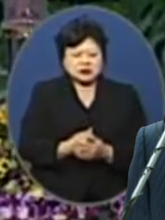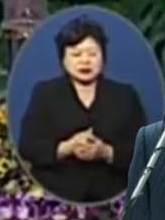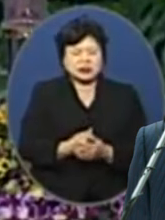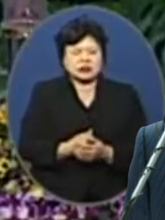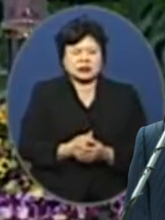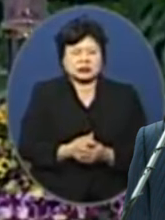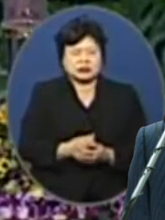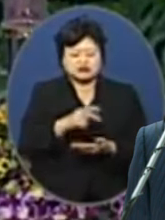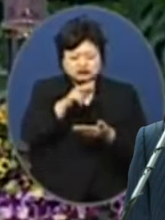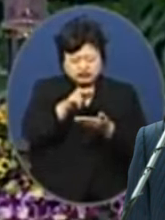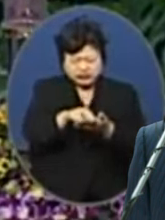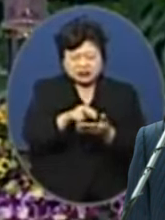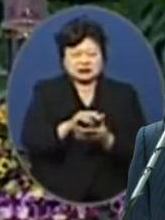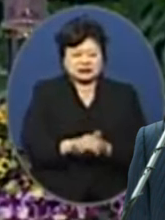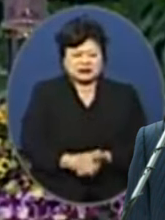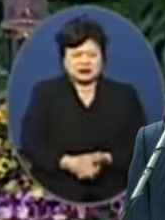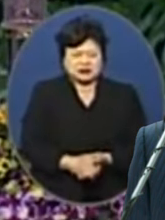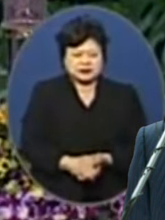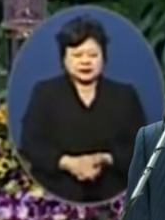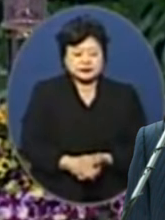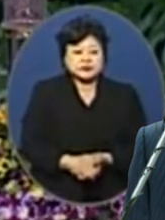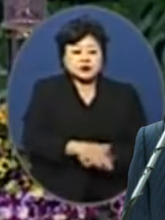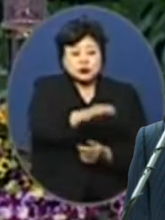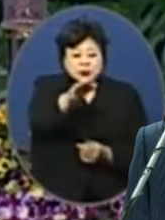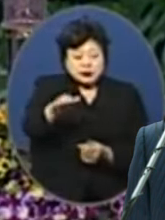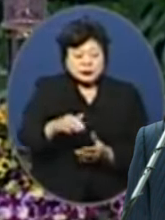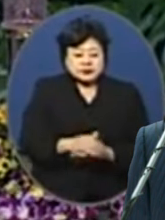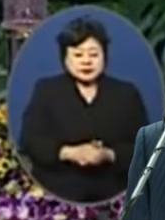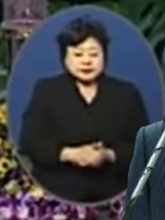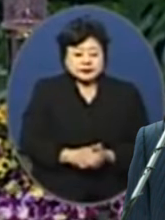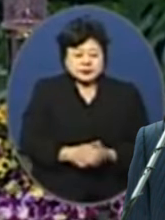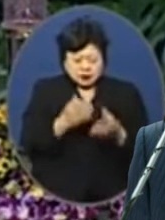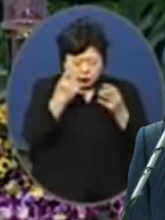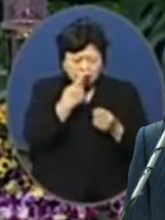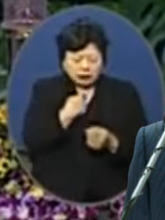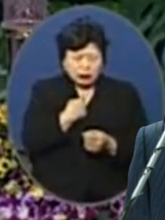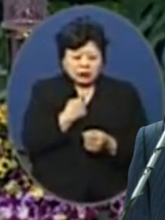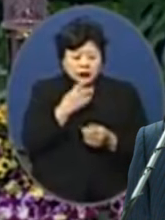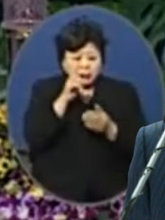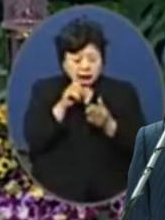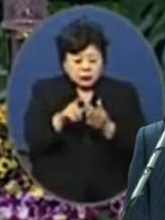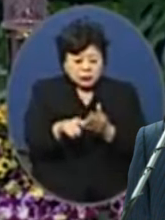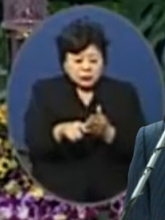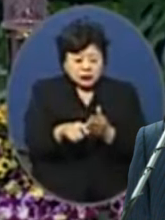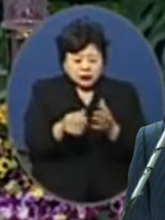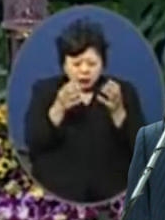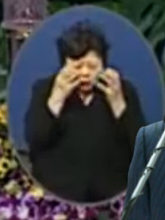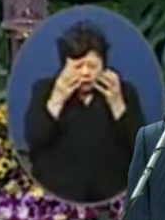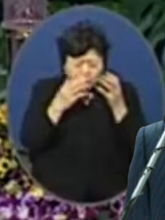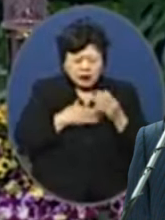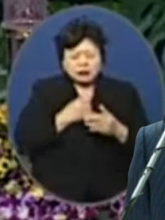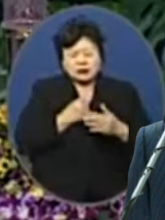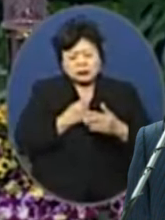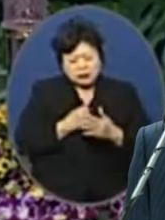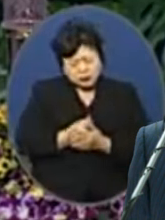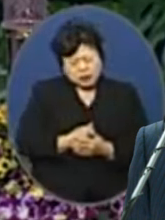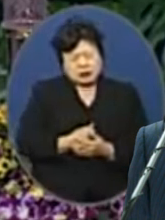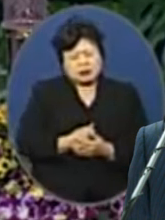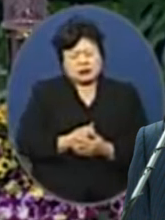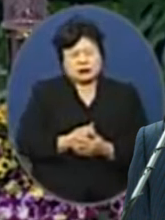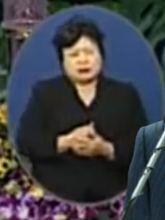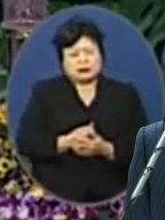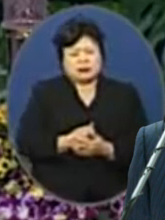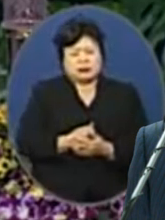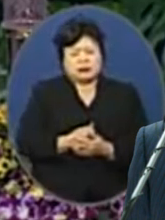힘든 말입니다 우리는 고난이 다가올 때 그 고난이 내 때문에